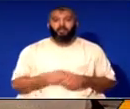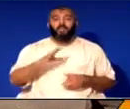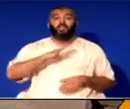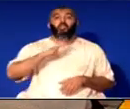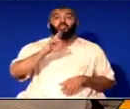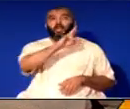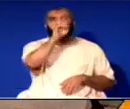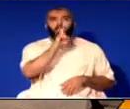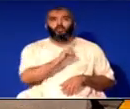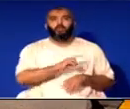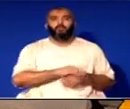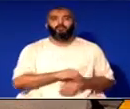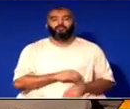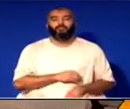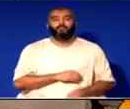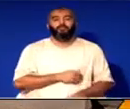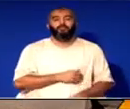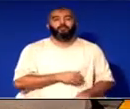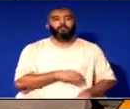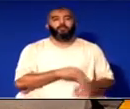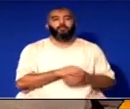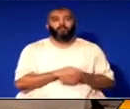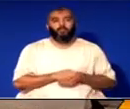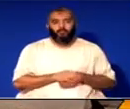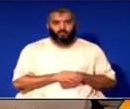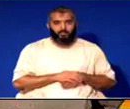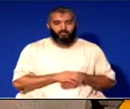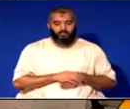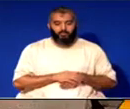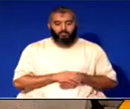السؤال. نعم. يخص على